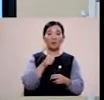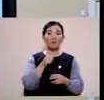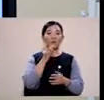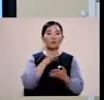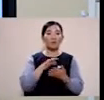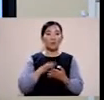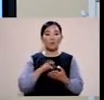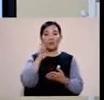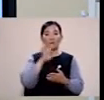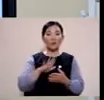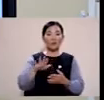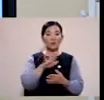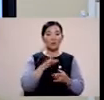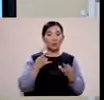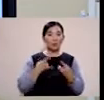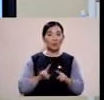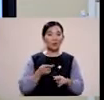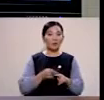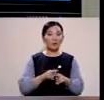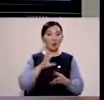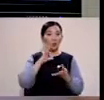vatanda tug'ilmoqlikni nazarda tutgan.